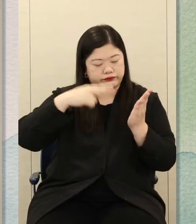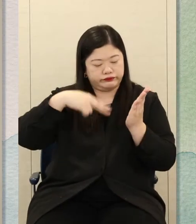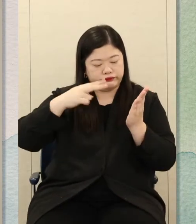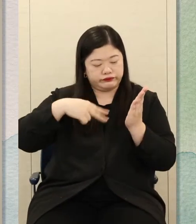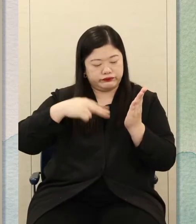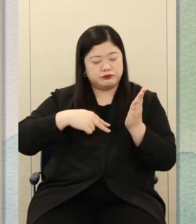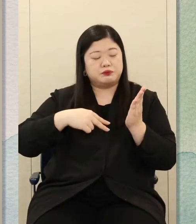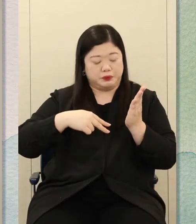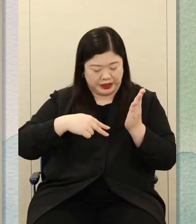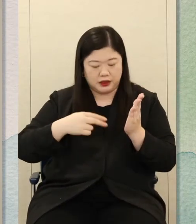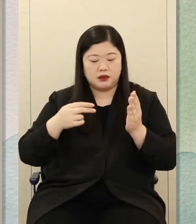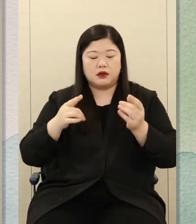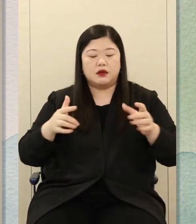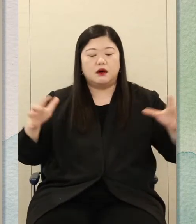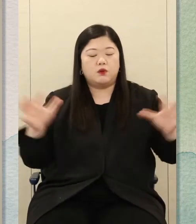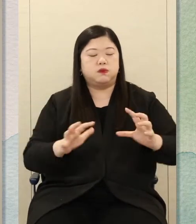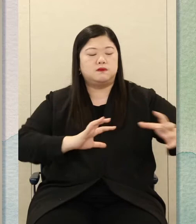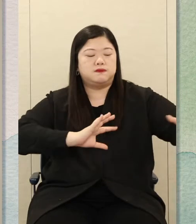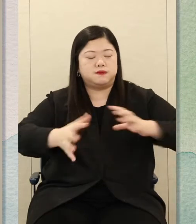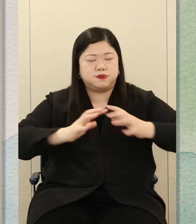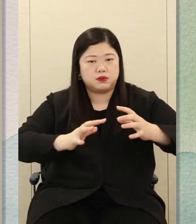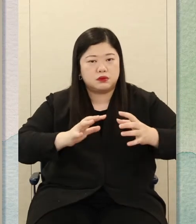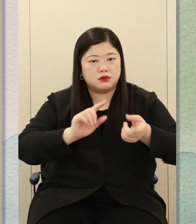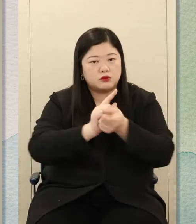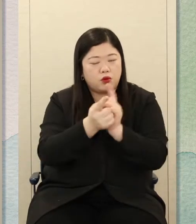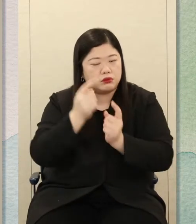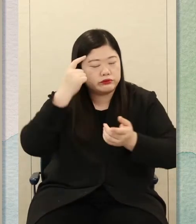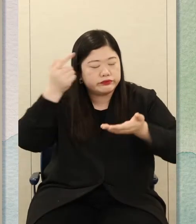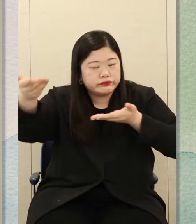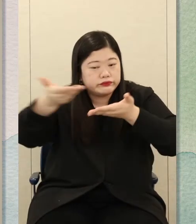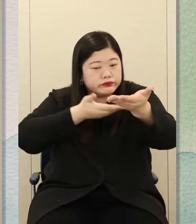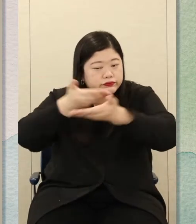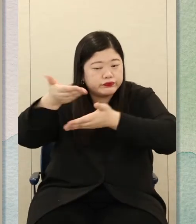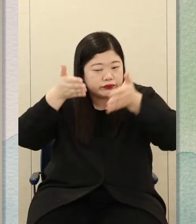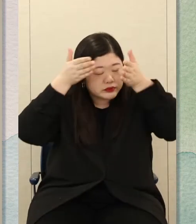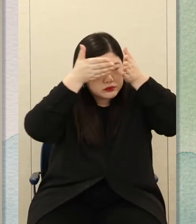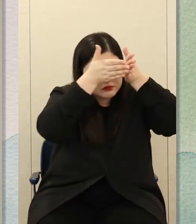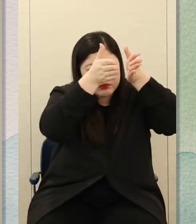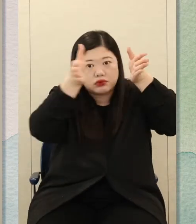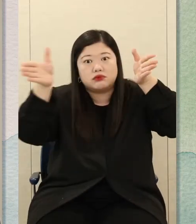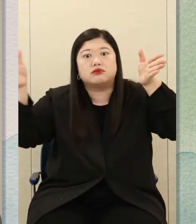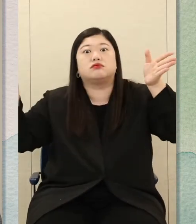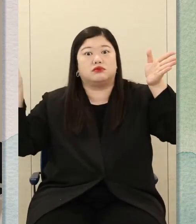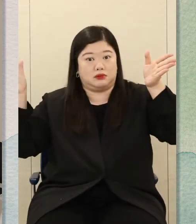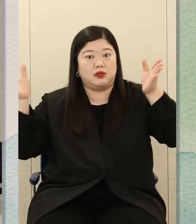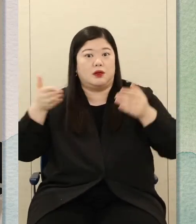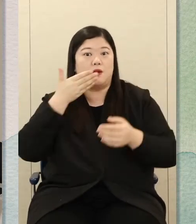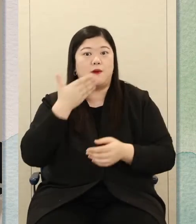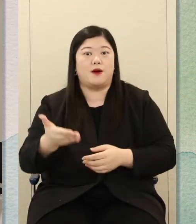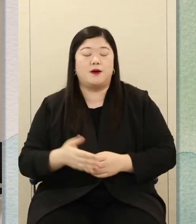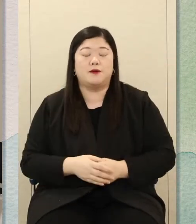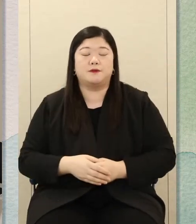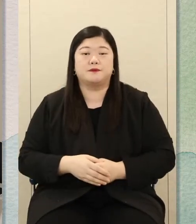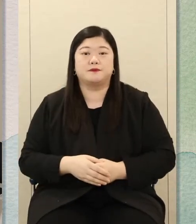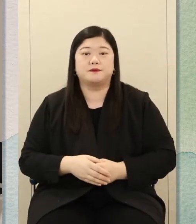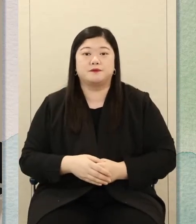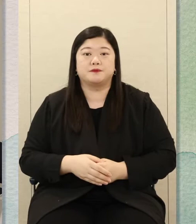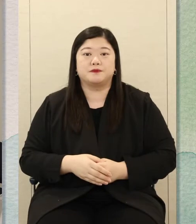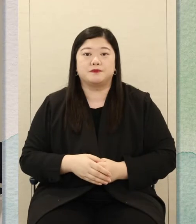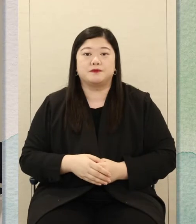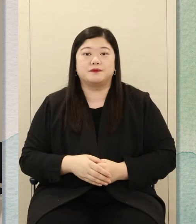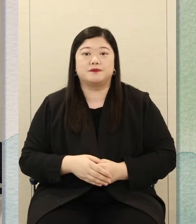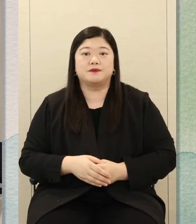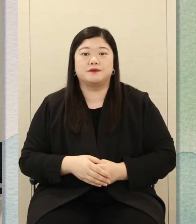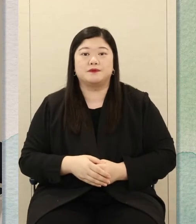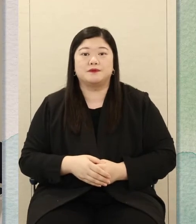경험이 너무나 현대인들한테 저는 소중한 경험이라고 생각이 들고요. 그리고 그러한 어떤